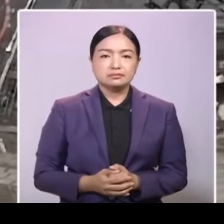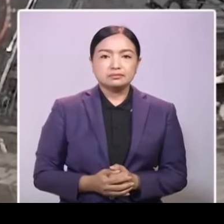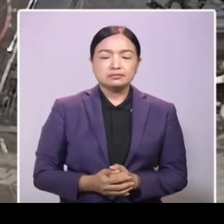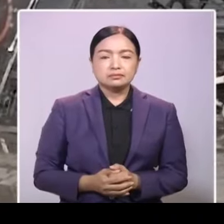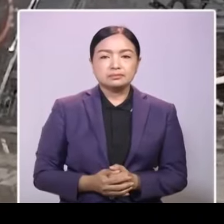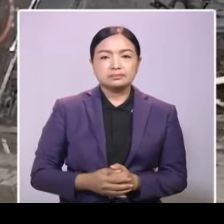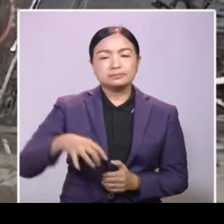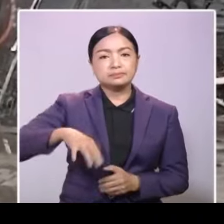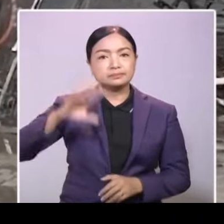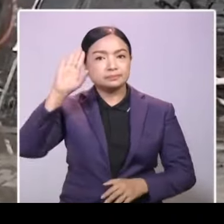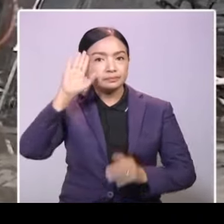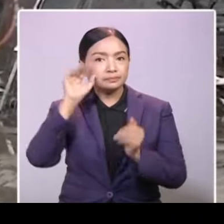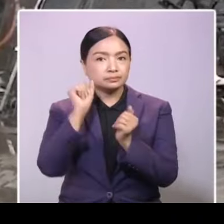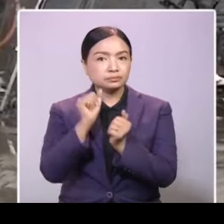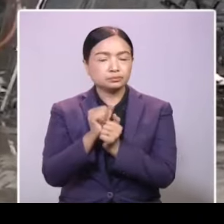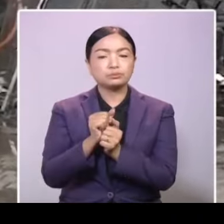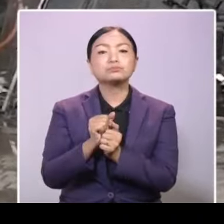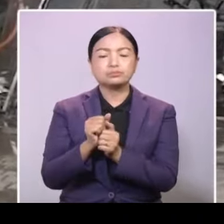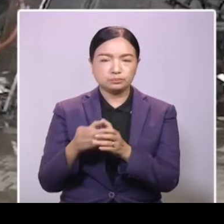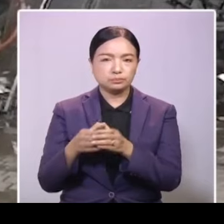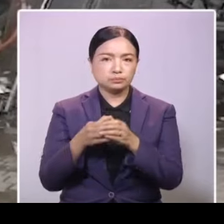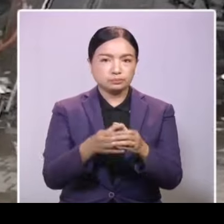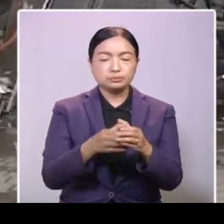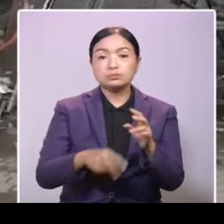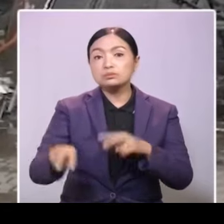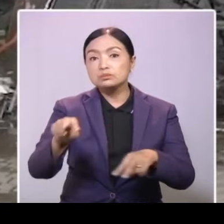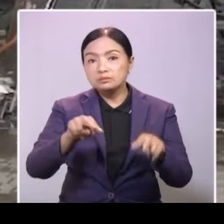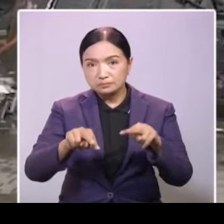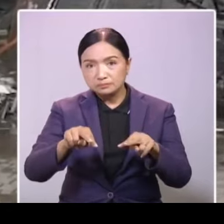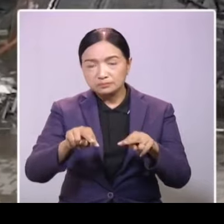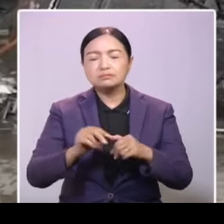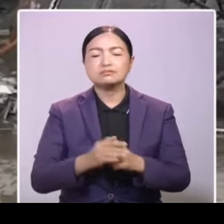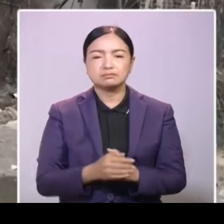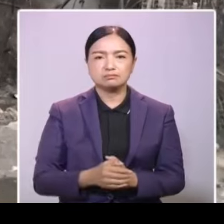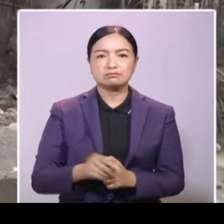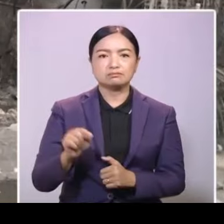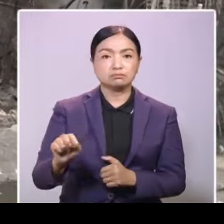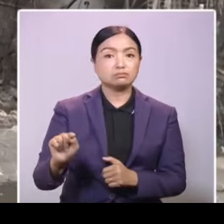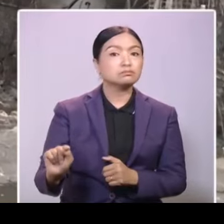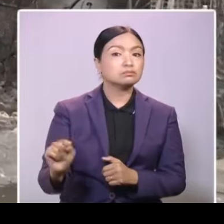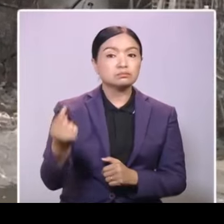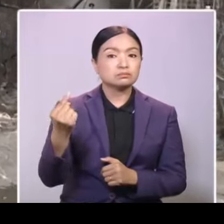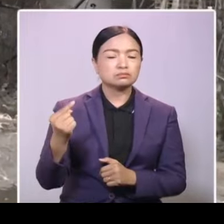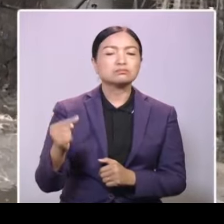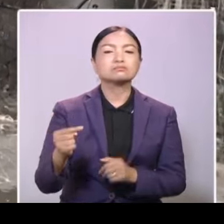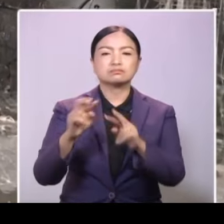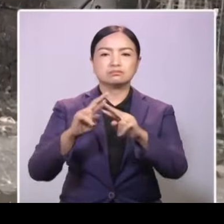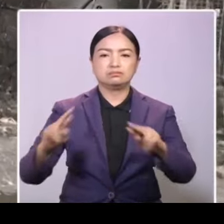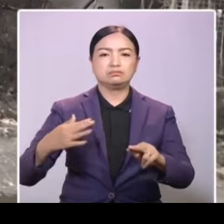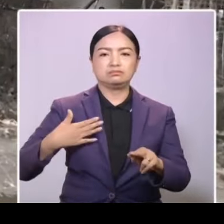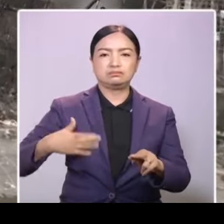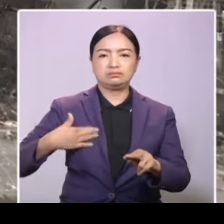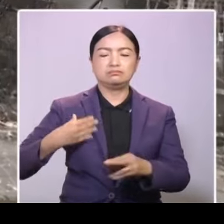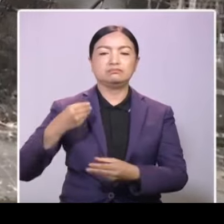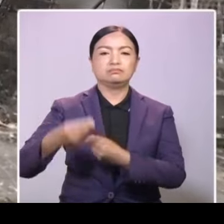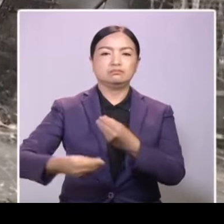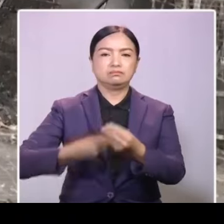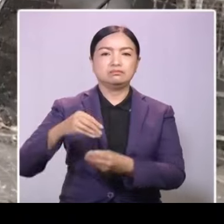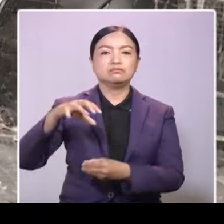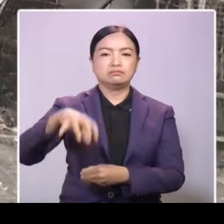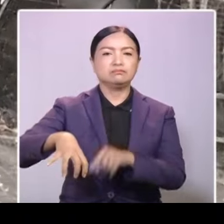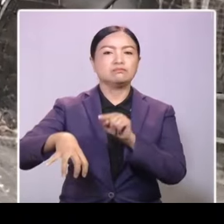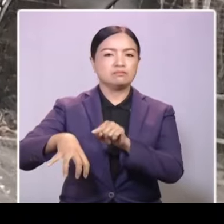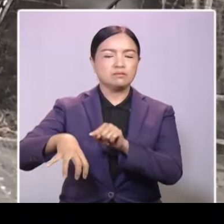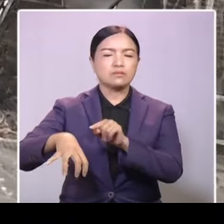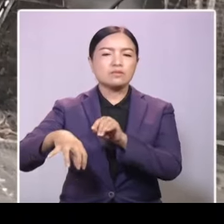วหมากนะฮะก็ลงพื้นที่ไปแล้วก็ตรวจสอบที่เกิดเหตุครับเขาบอกว่าต้นเพลิงเนี่ยอยู่ที่ร้านขายเสื้อผ้าหลังจากนั้นมันลุ